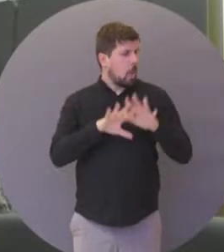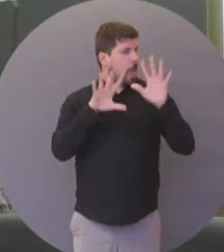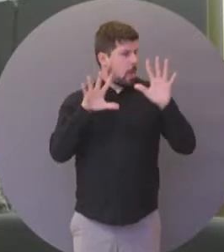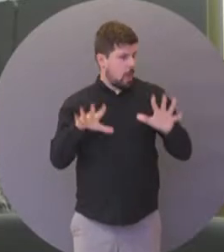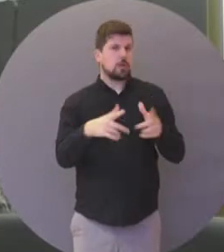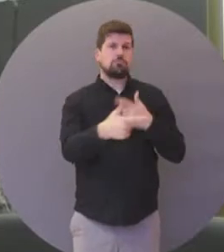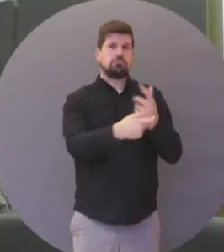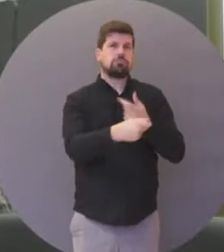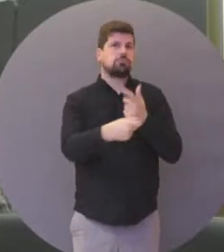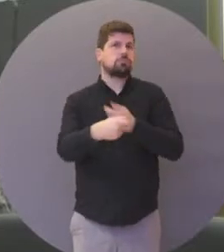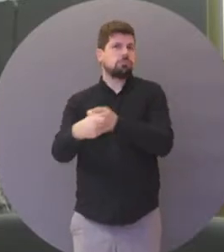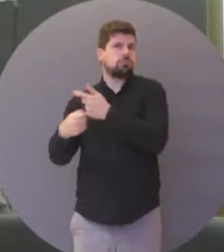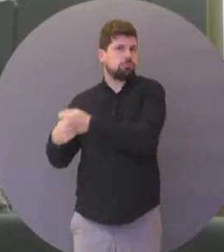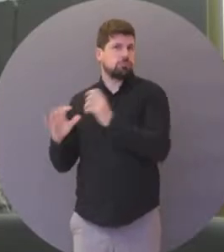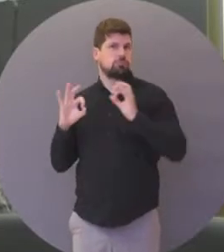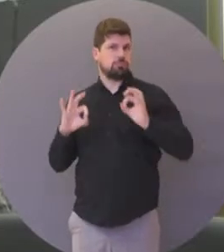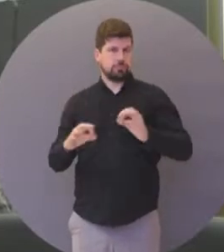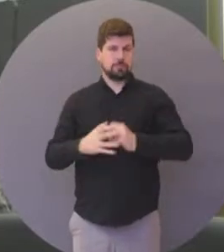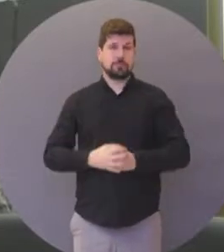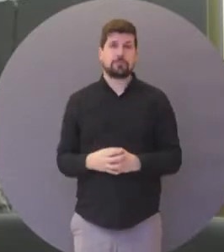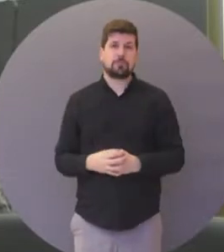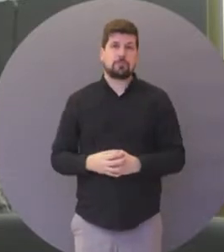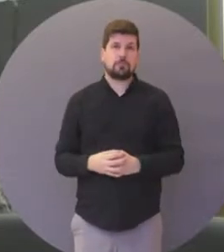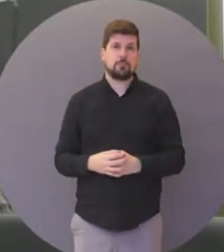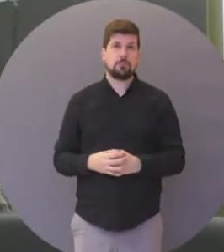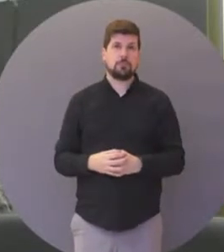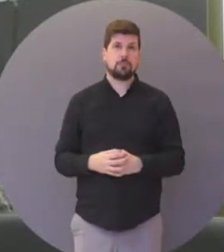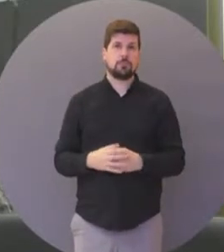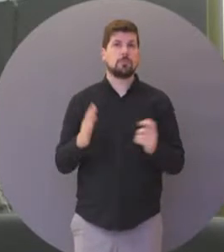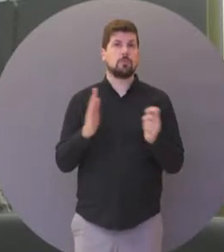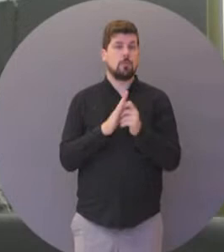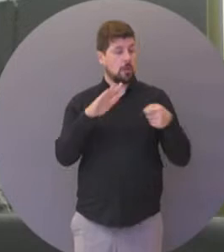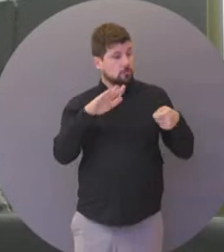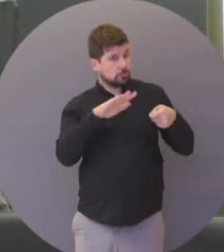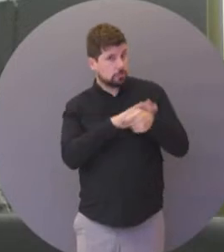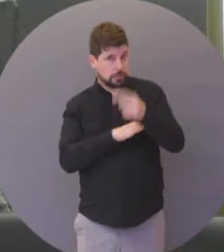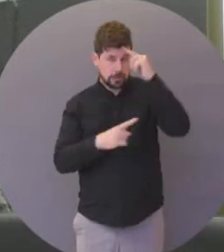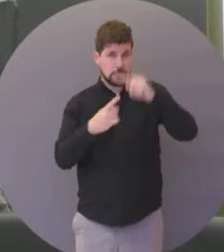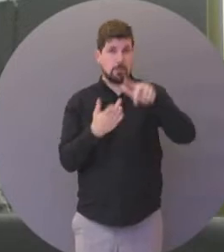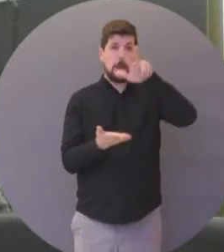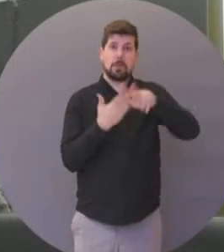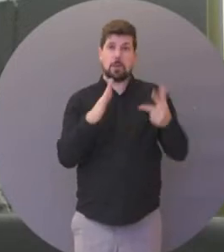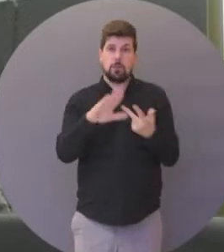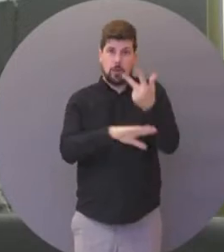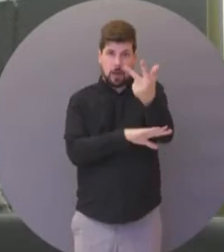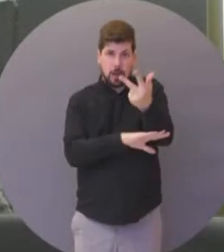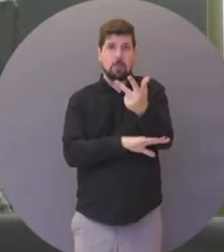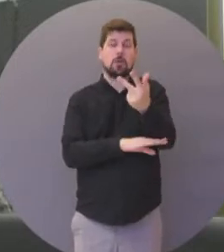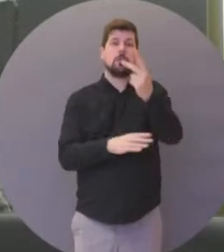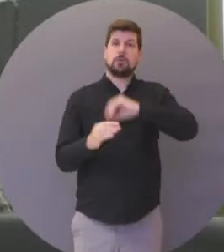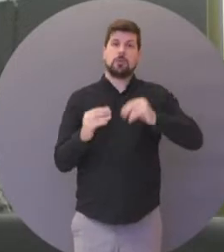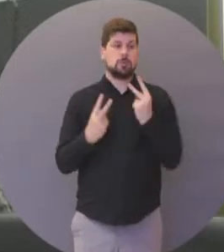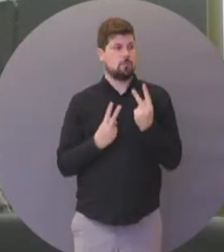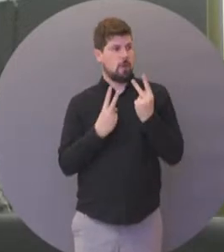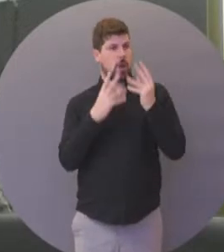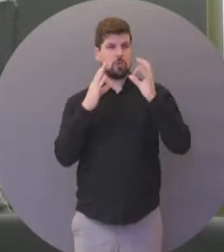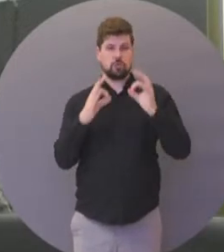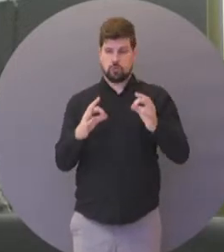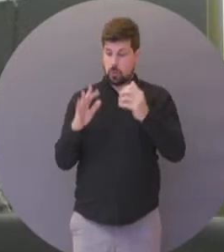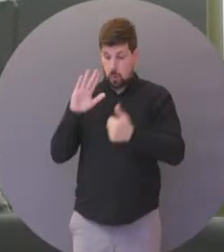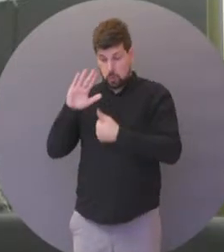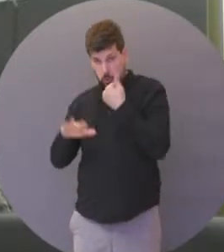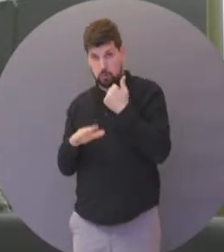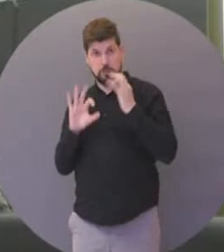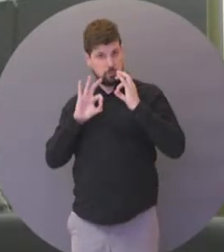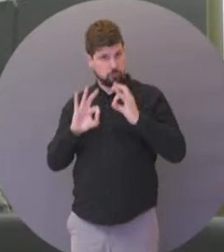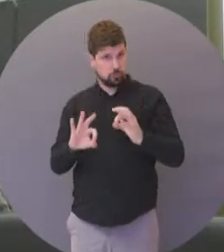ainsi en construisant ses aides à l'habitat durable l'habitat digne et l'habitat autonomie nous répondons à nos